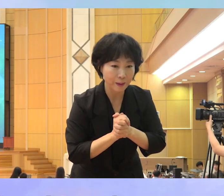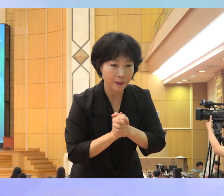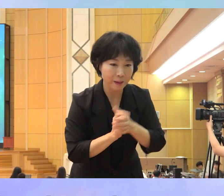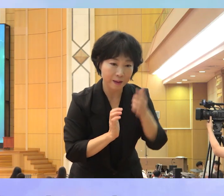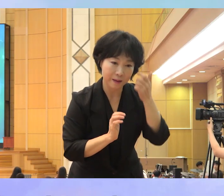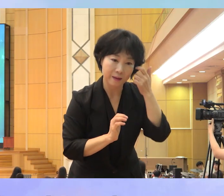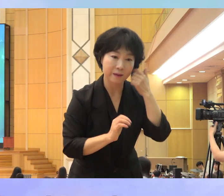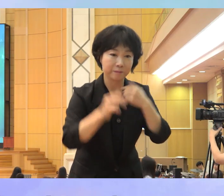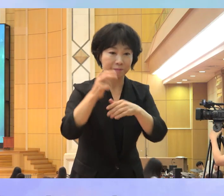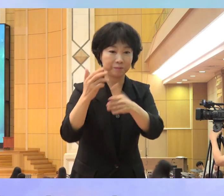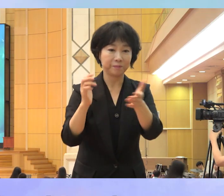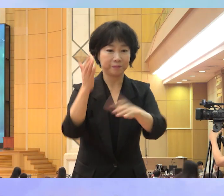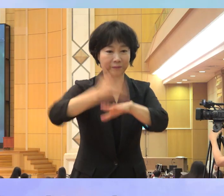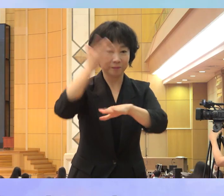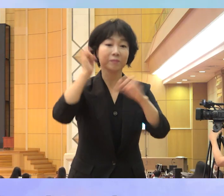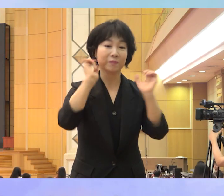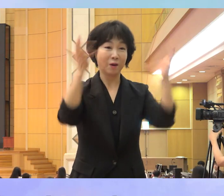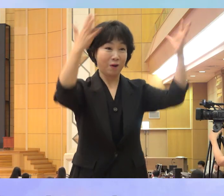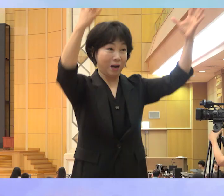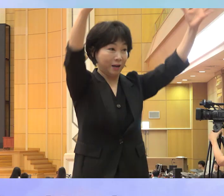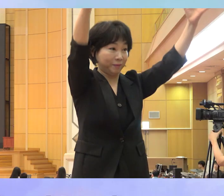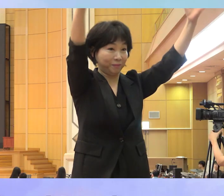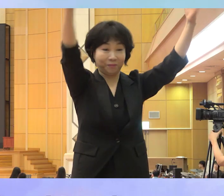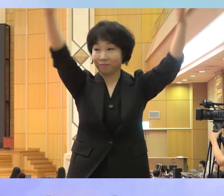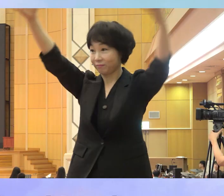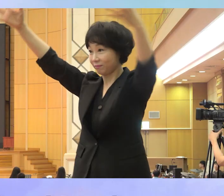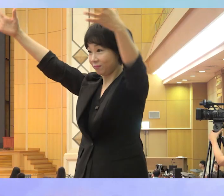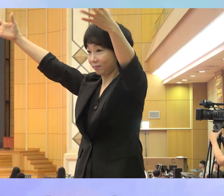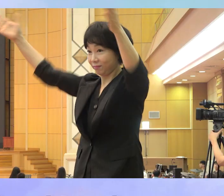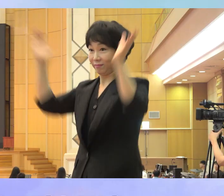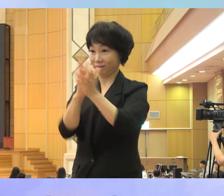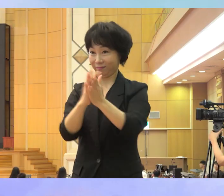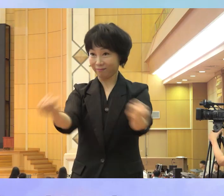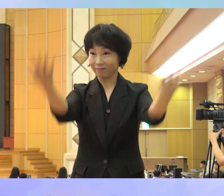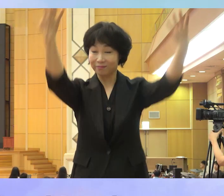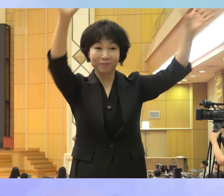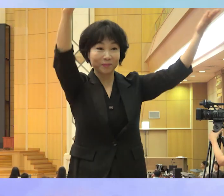아멘. 주님께 감사와 영광의 박수 돌리시겠습니다. 할렐루야.